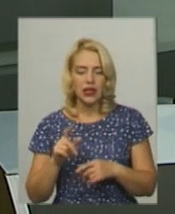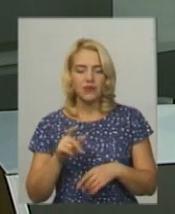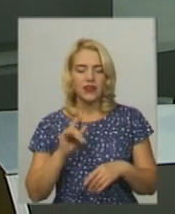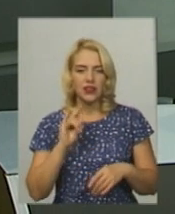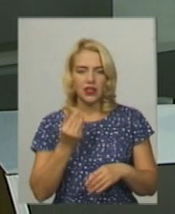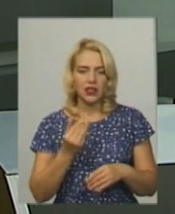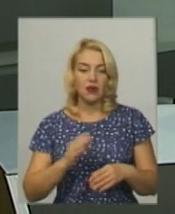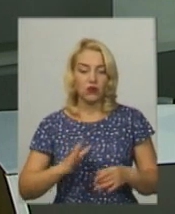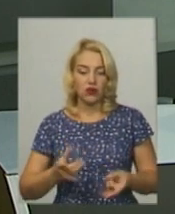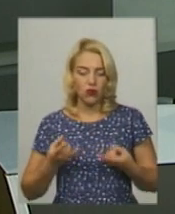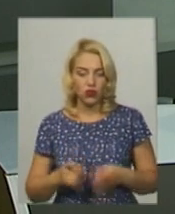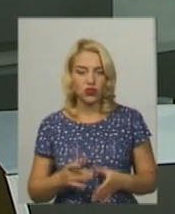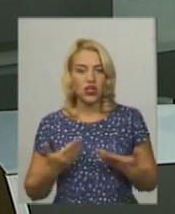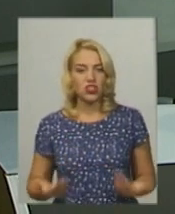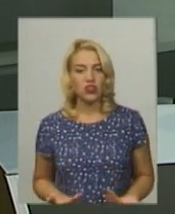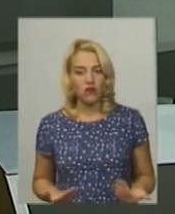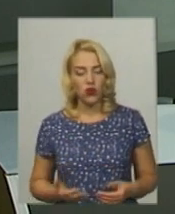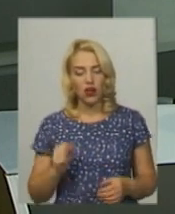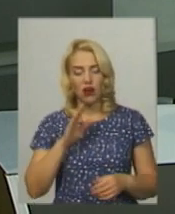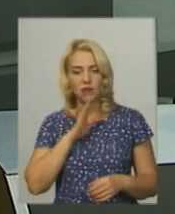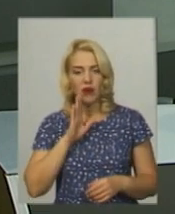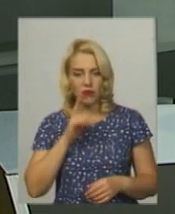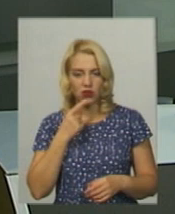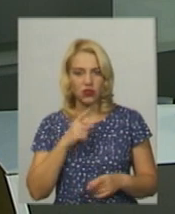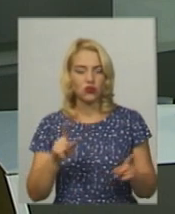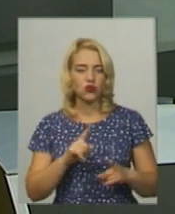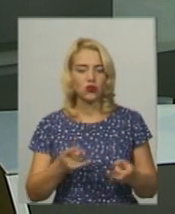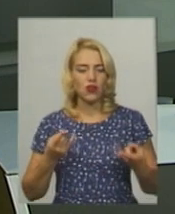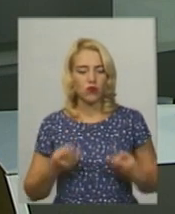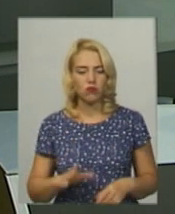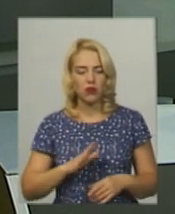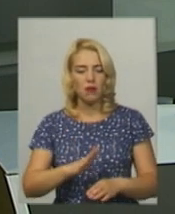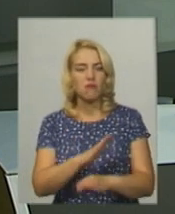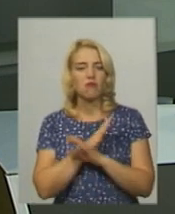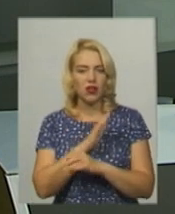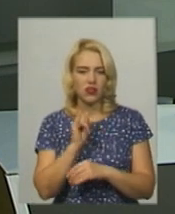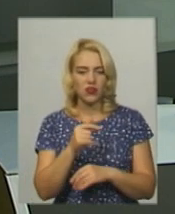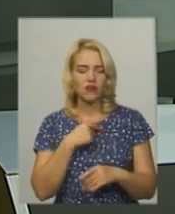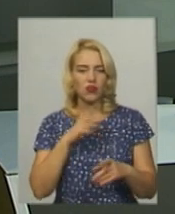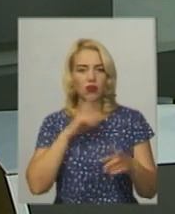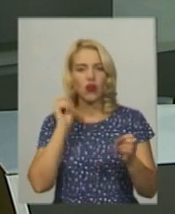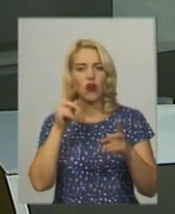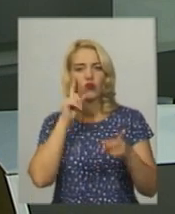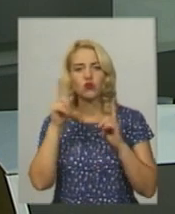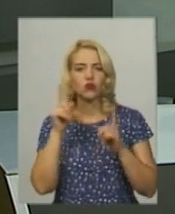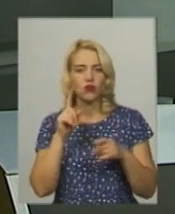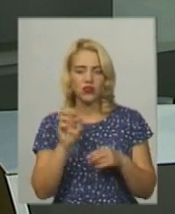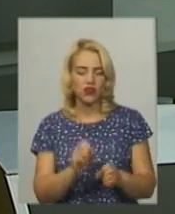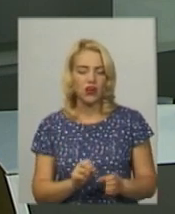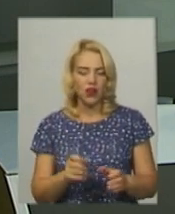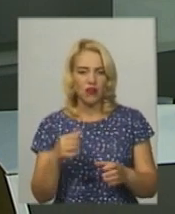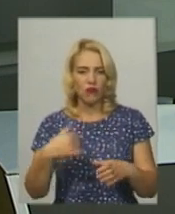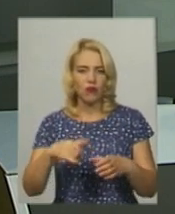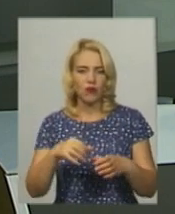народилася живою. Сама жінка говорила, що дівчинка народилася мертвою, а вона в шоковому стані поклала тіло в пакет і викинула сміттєпровід